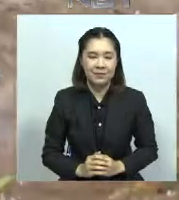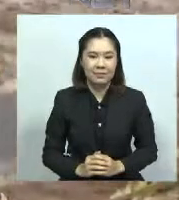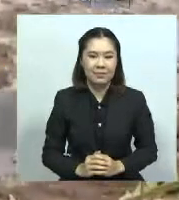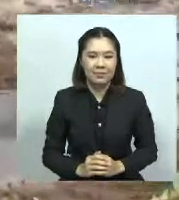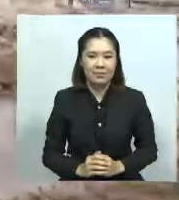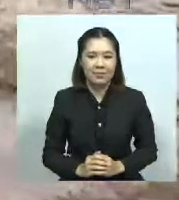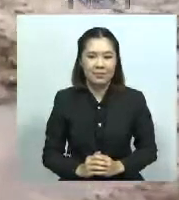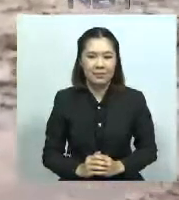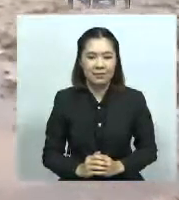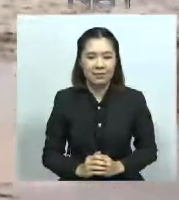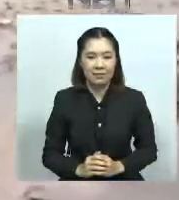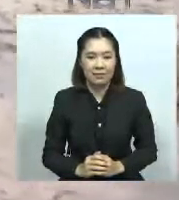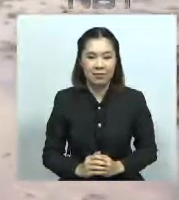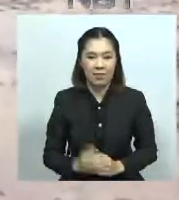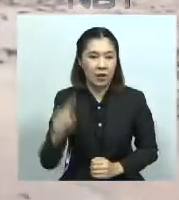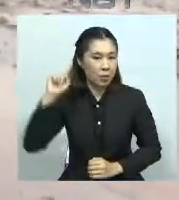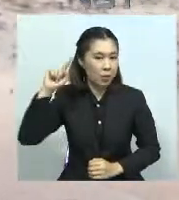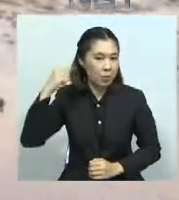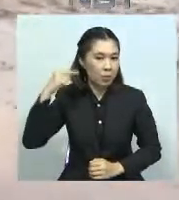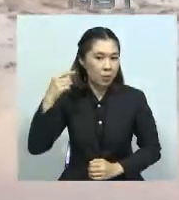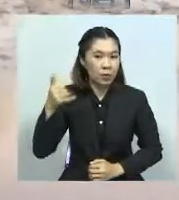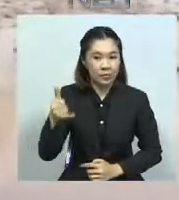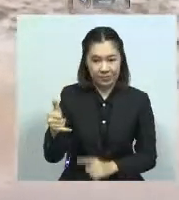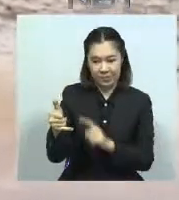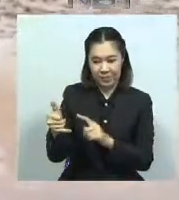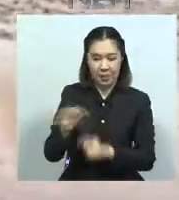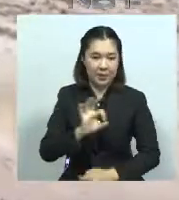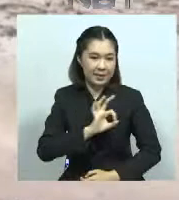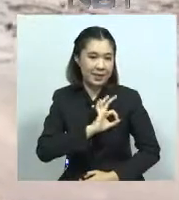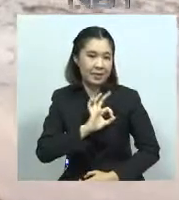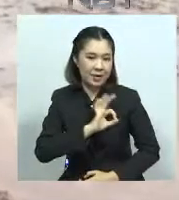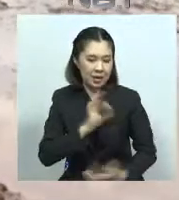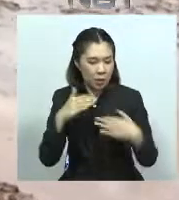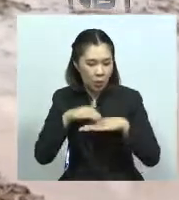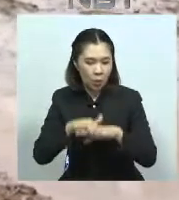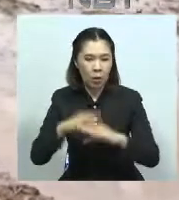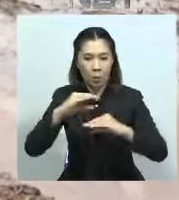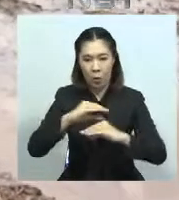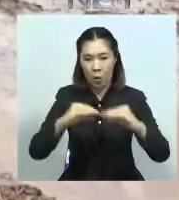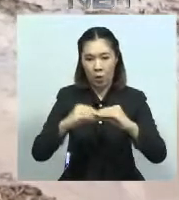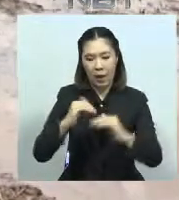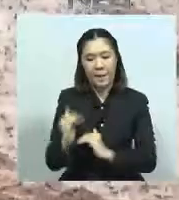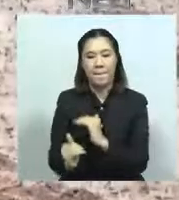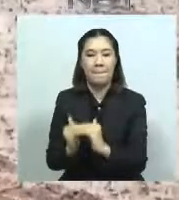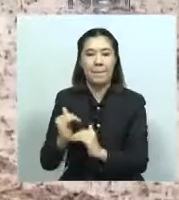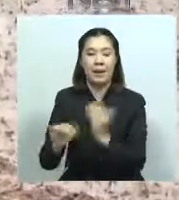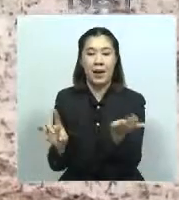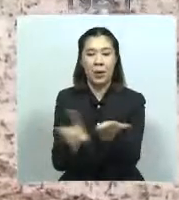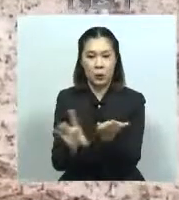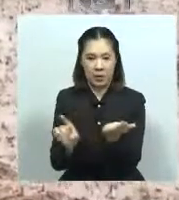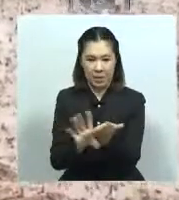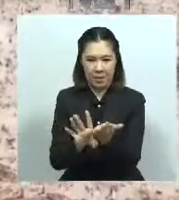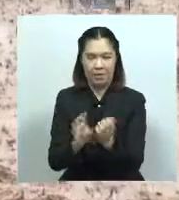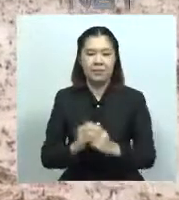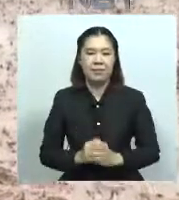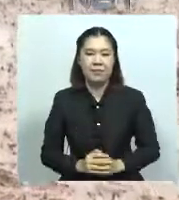นางฉลวยคำสด1ใน87คนเป็นสมาชิกที่เข้าร่วมโครงการพัฒนาคุณภาพประชาชนตำบลบ้านม้าโดยไม่ลังเล